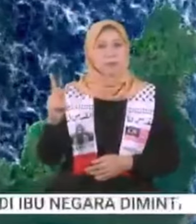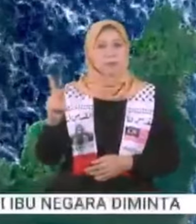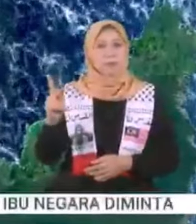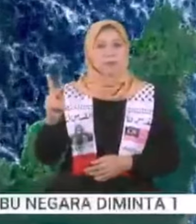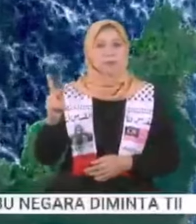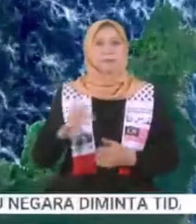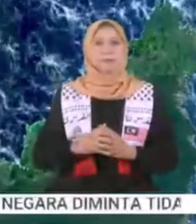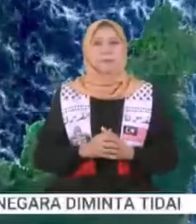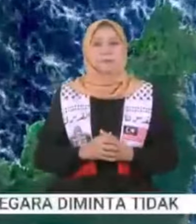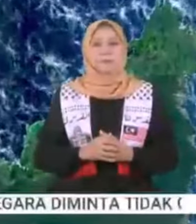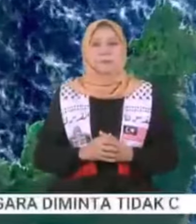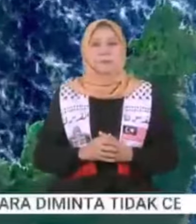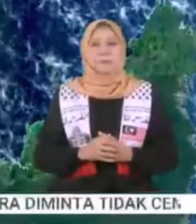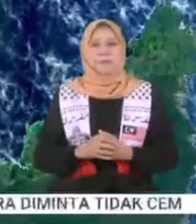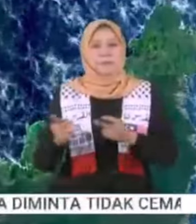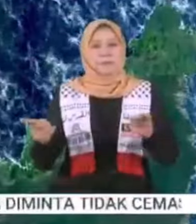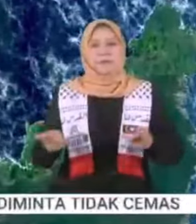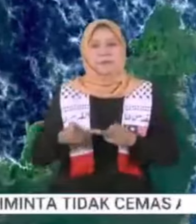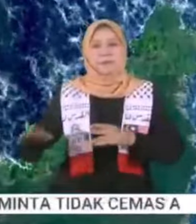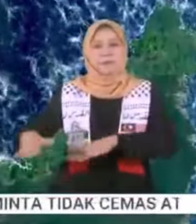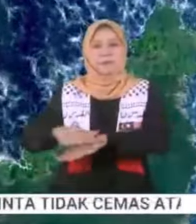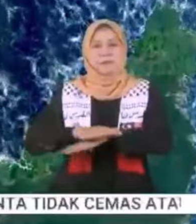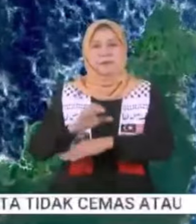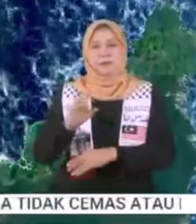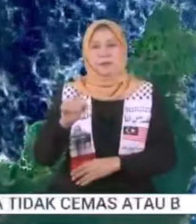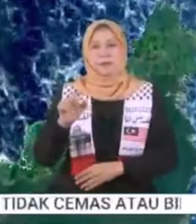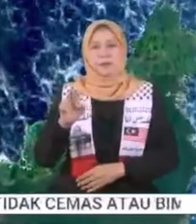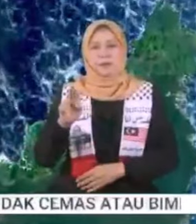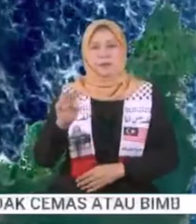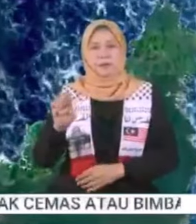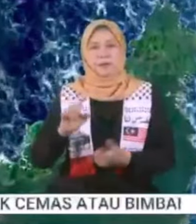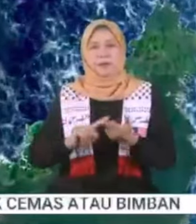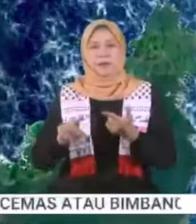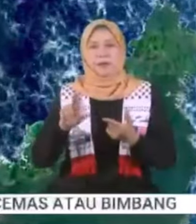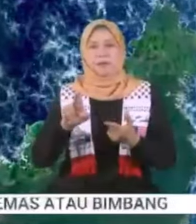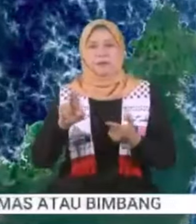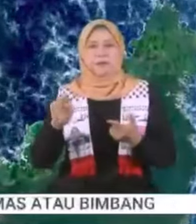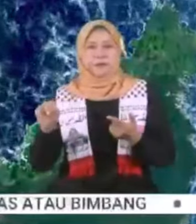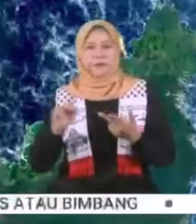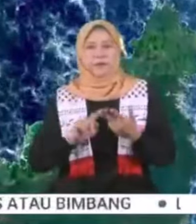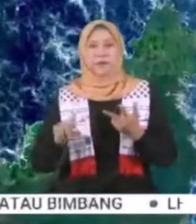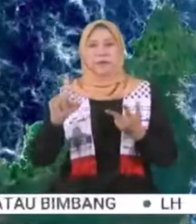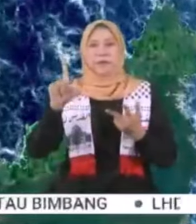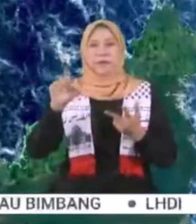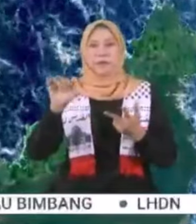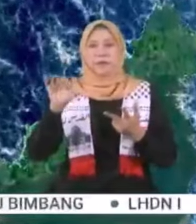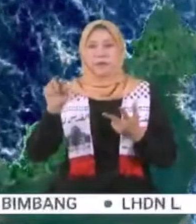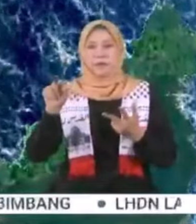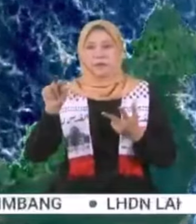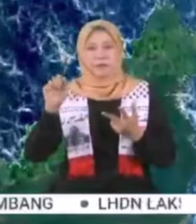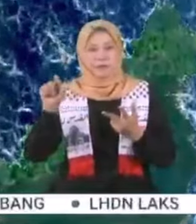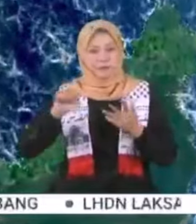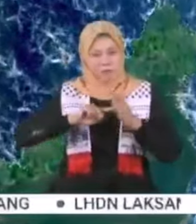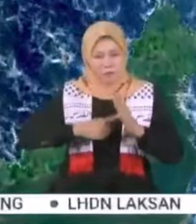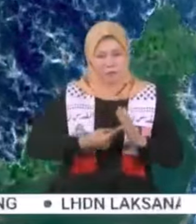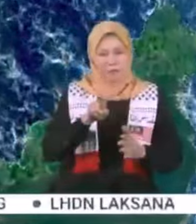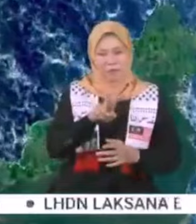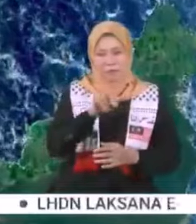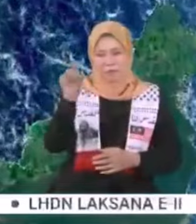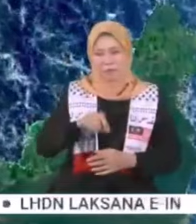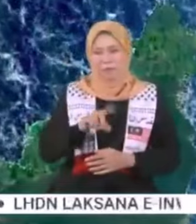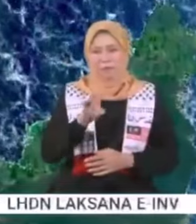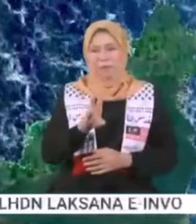ini, di sekitar kawasan perairan Kondor, Reef Nol, Layang-Layang dan juga Palawan, amaran ini akan berkuat kuasa bermula pada 20